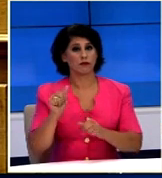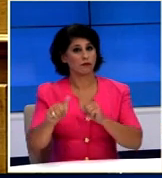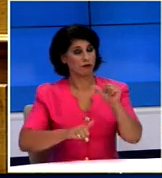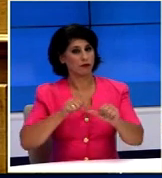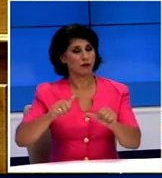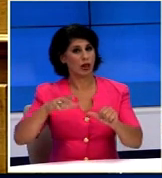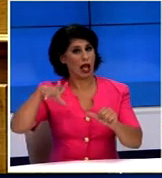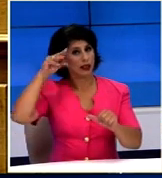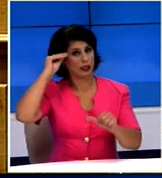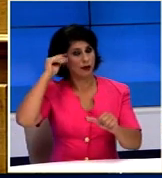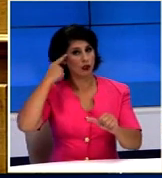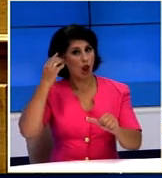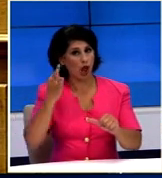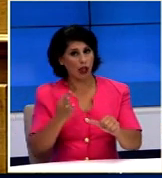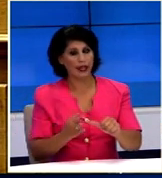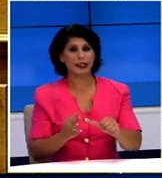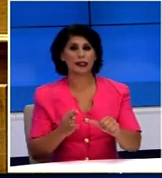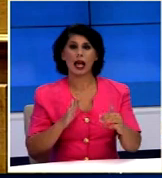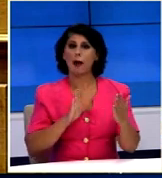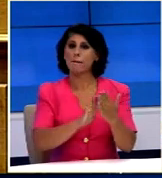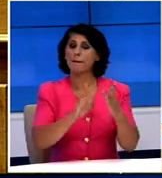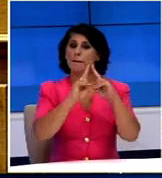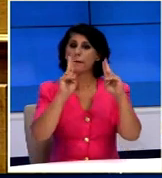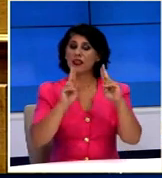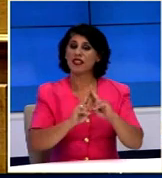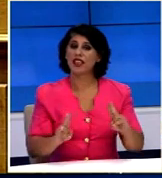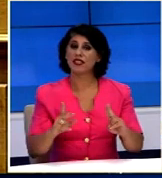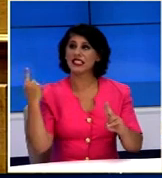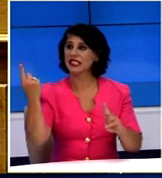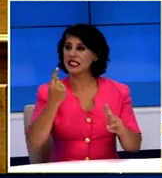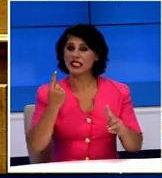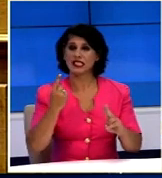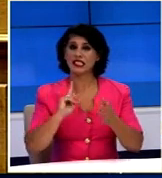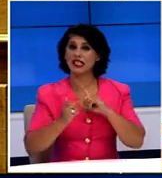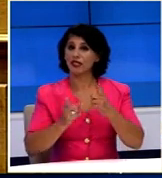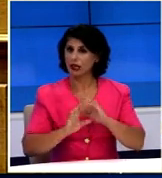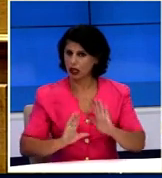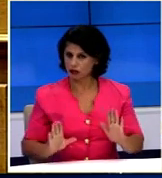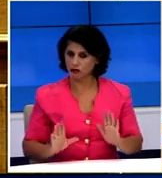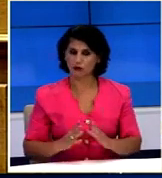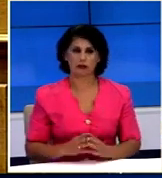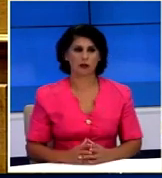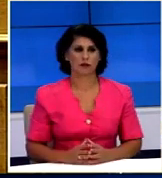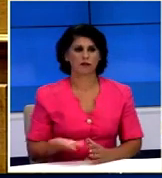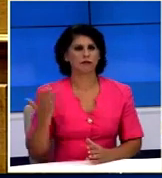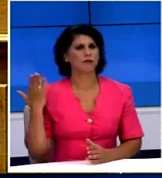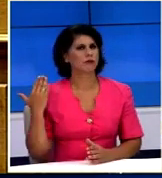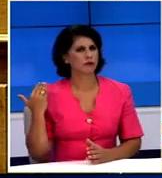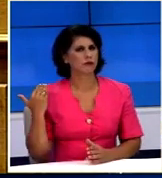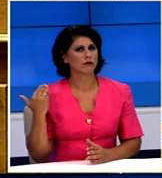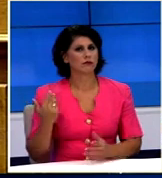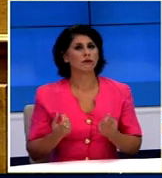αντίληψη, λογική, απέναντι στις διεθνείς συνθήκες και πρόσφατα μάλιστα σε